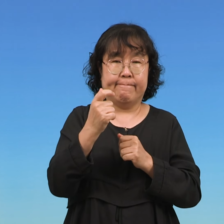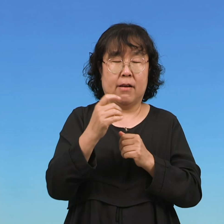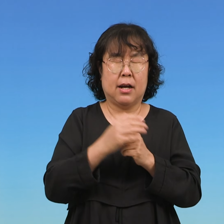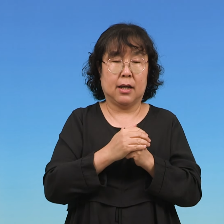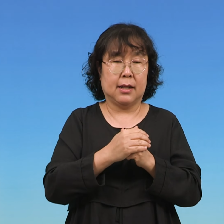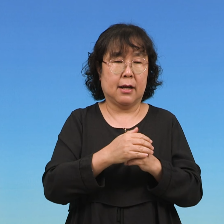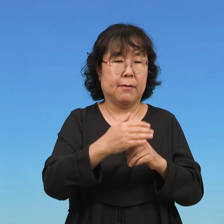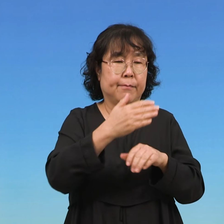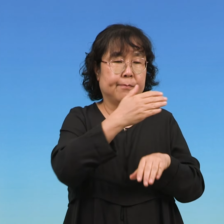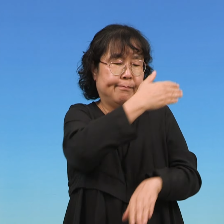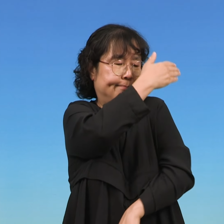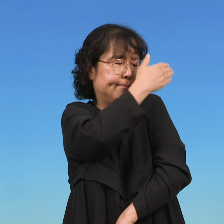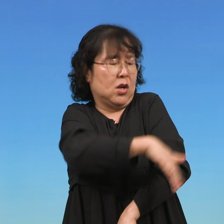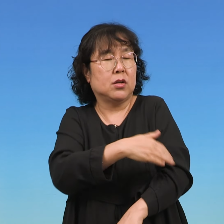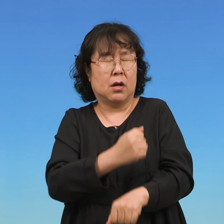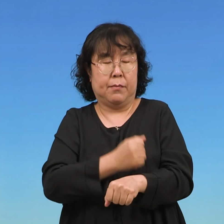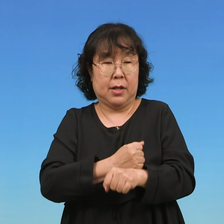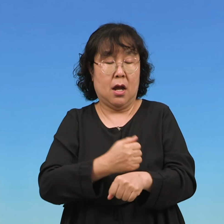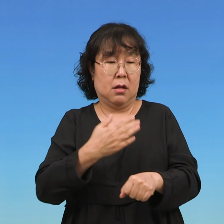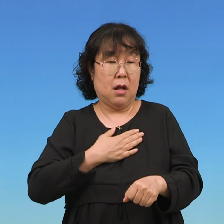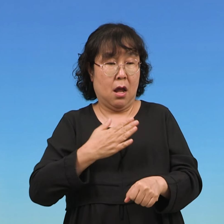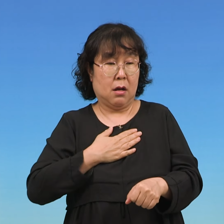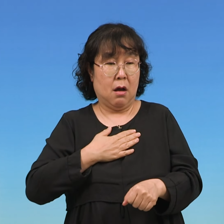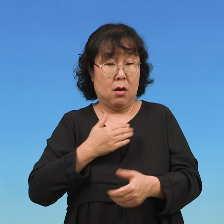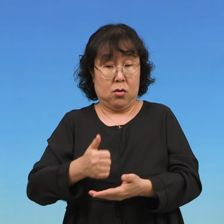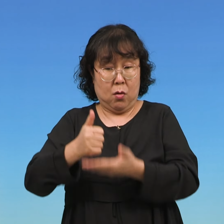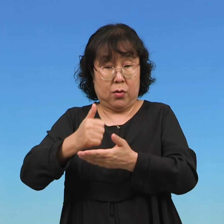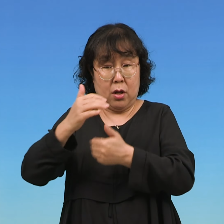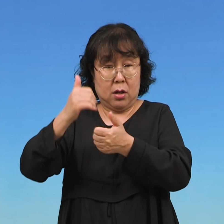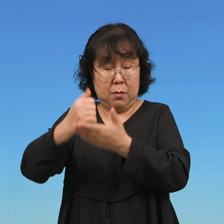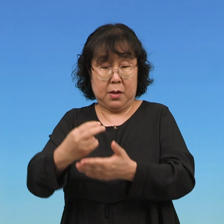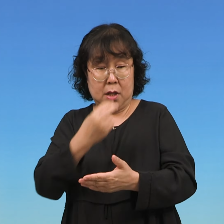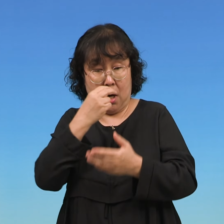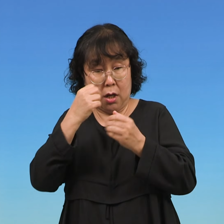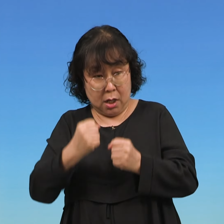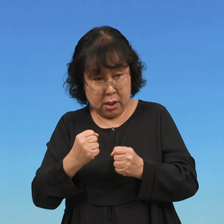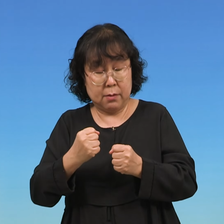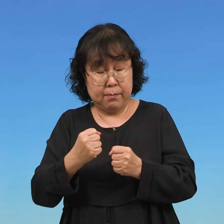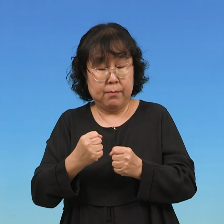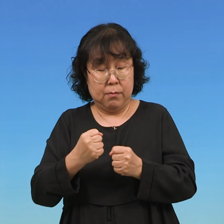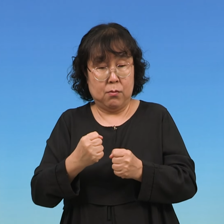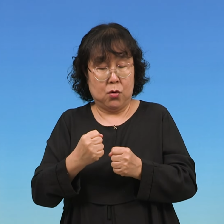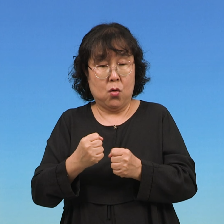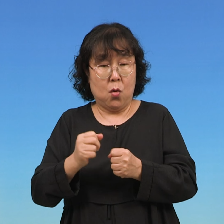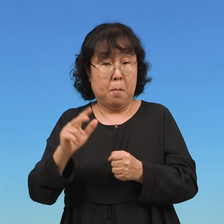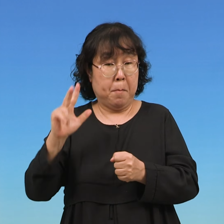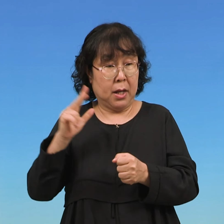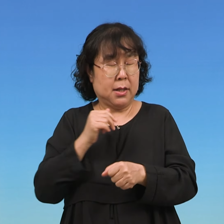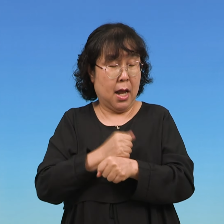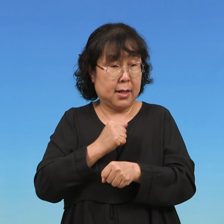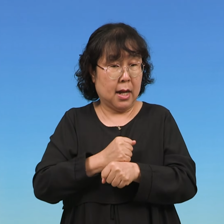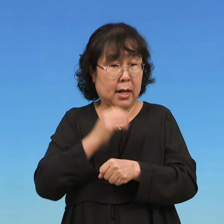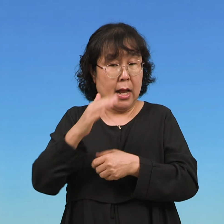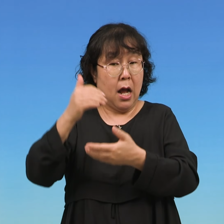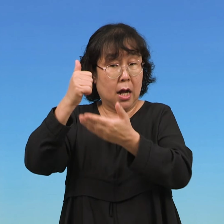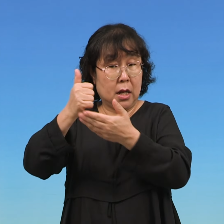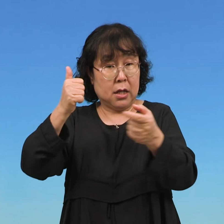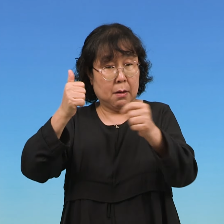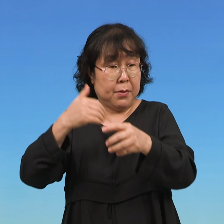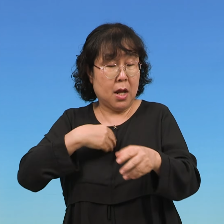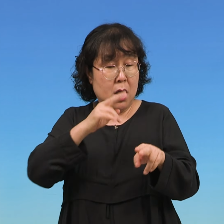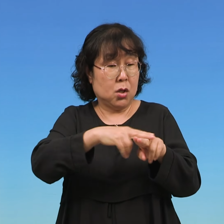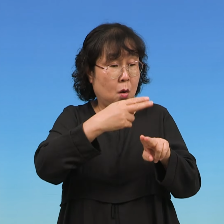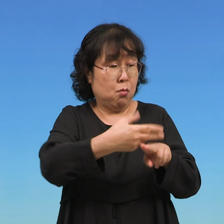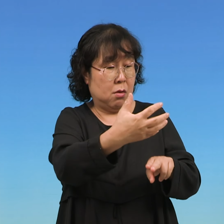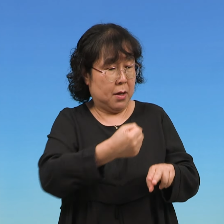거절합니다 16절이요 네 내가 섬기는 여호와께서 살아계심을 두고 맹세하노니 내가 그 앞에서 받지